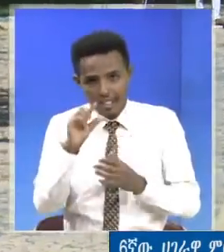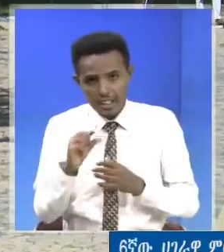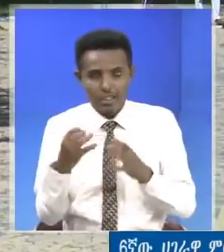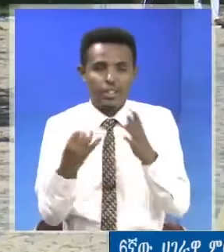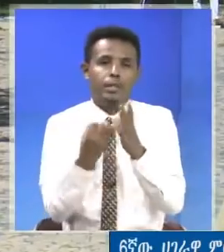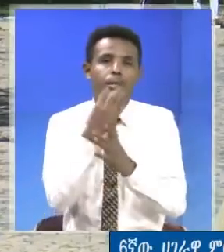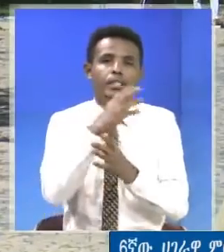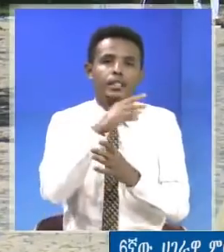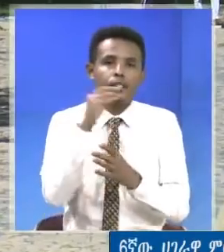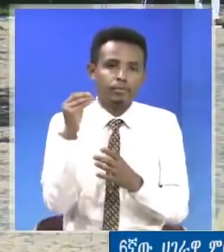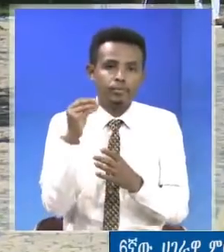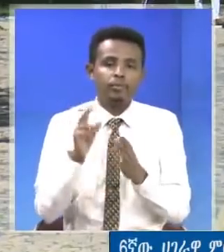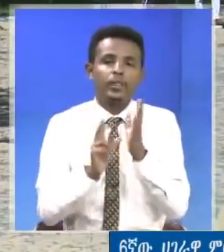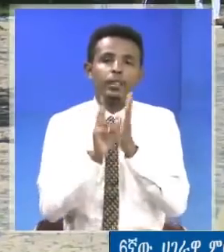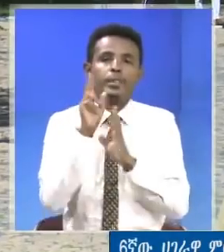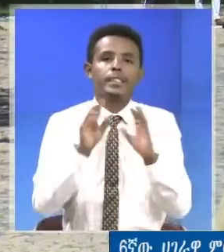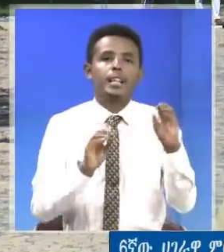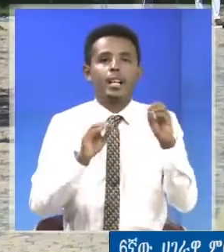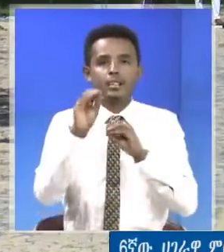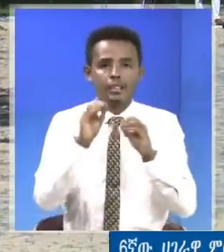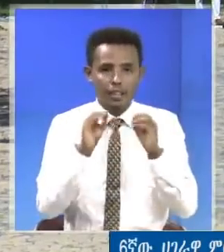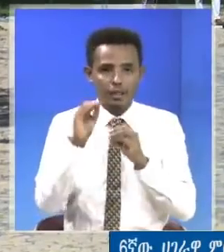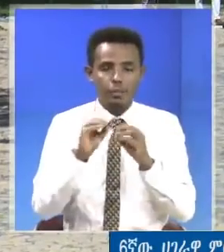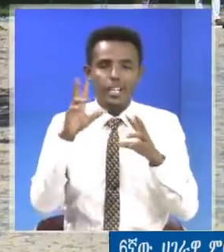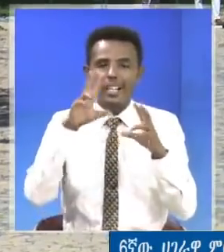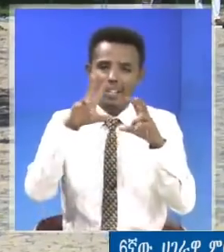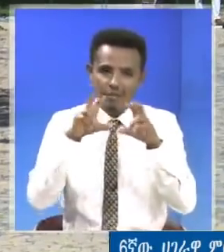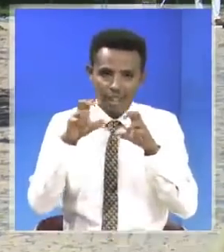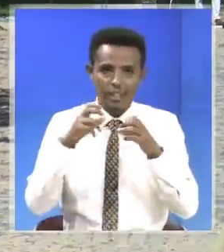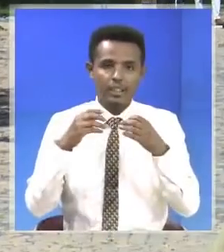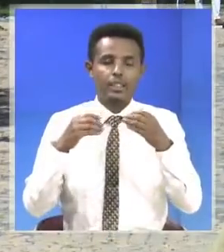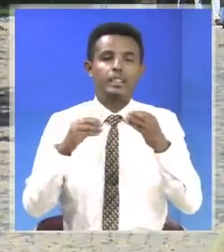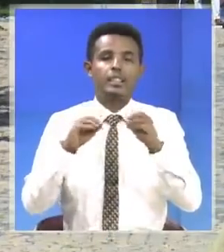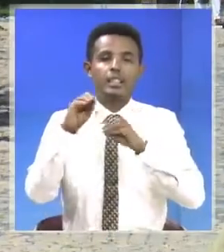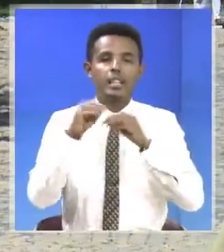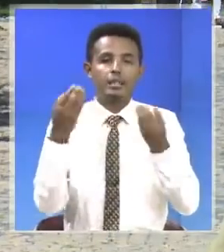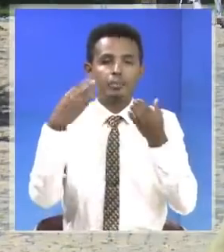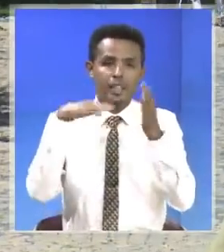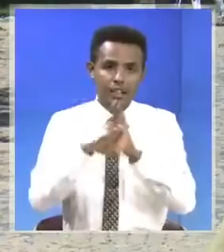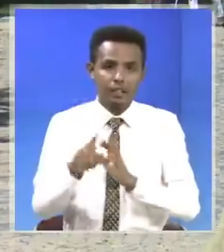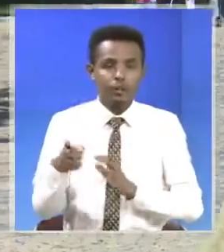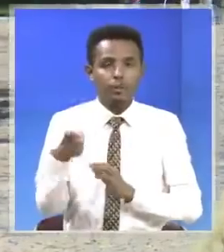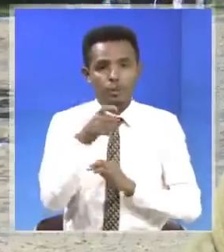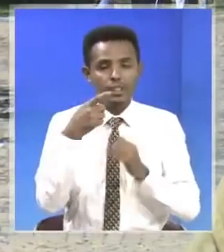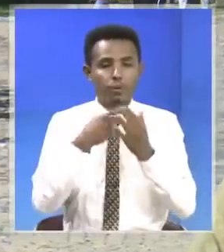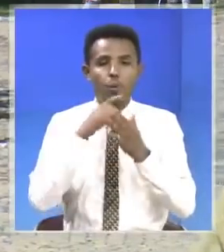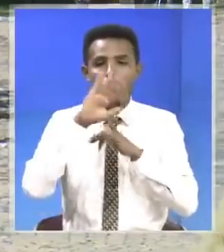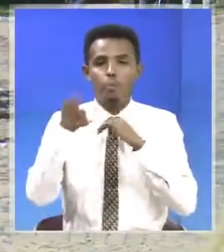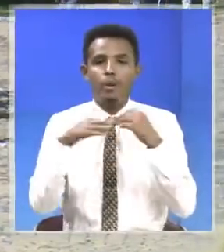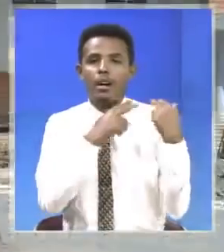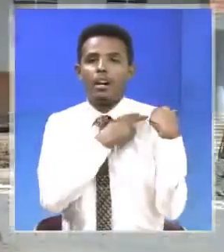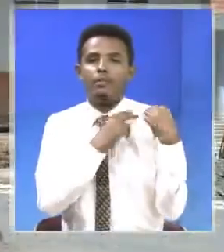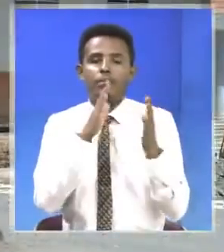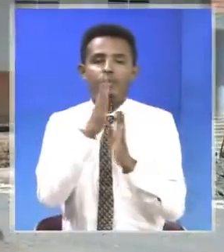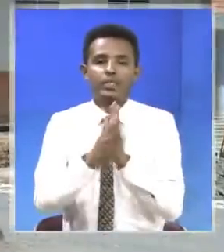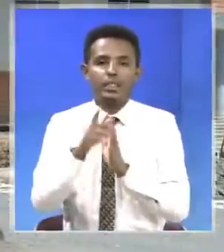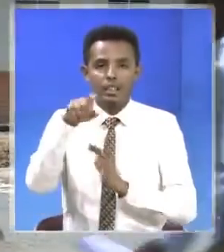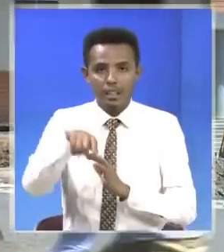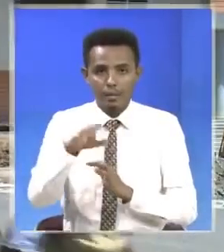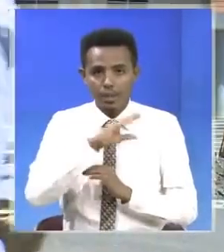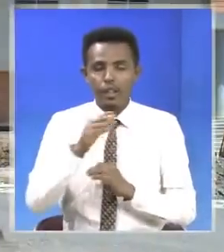የልማትና የብልጽግና እንቅስቃሴ ወደ ከፋ አደጋ ውስጥ የሚከትብን ስለሚሆን ሁሉም ኃላፊነቱን መወጣት አለበት ብዬ አምናለሁ።